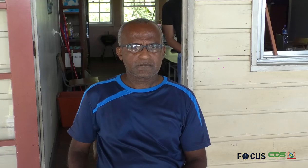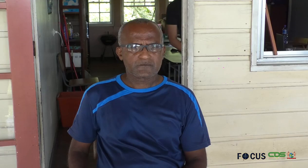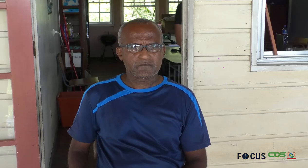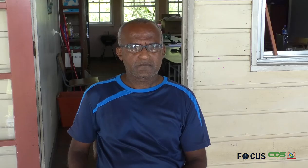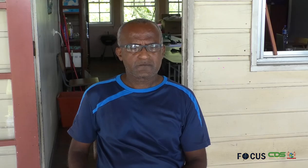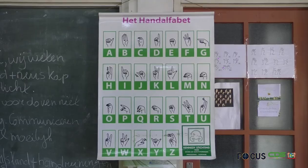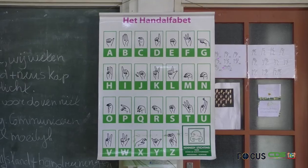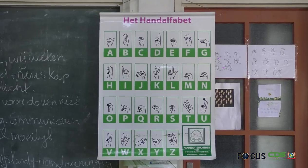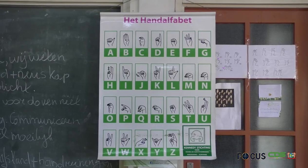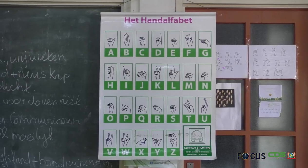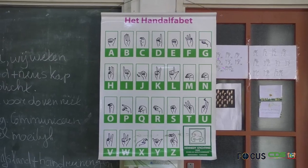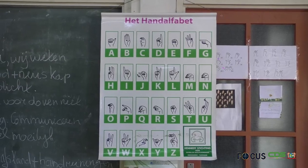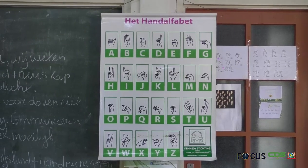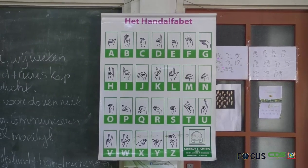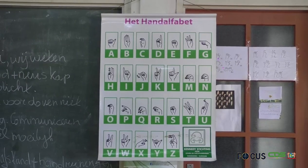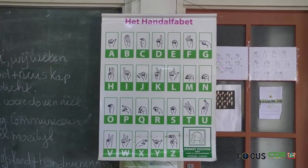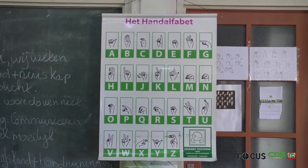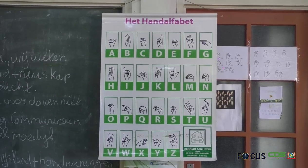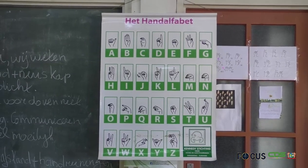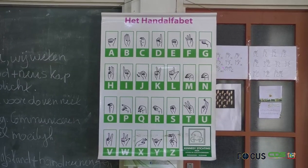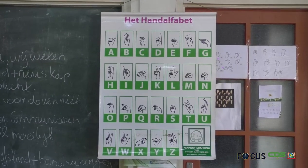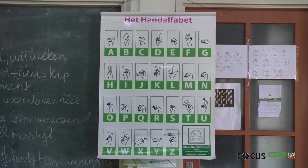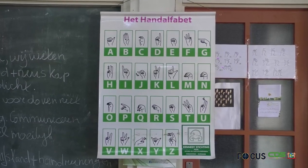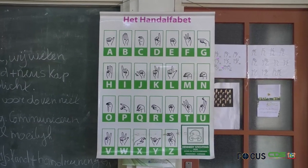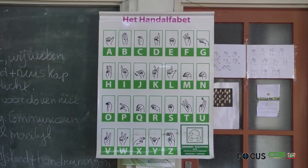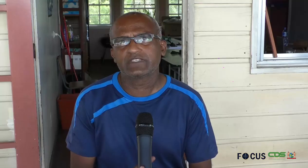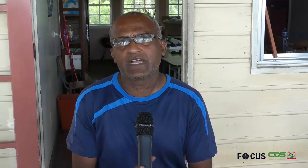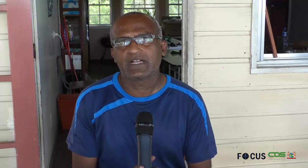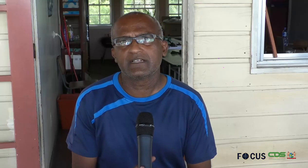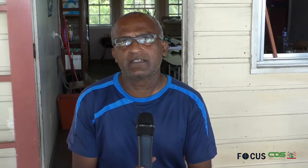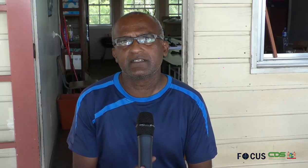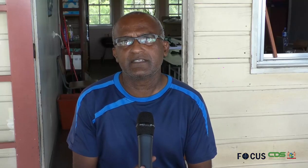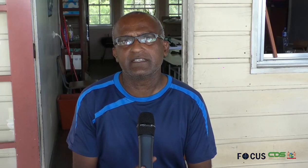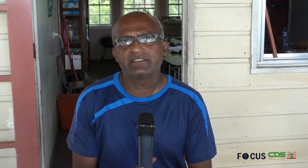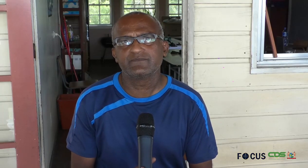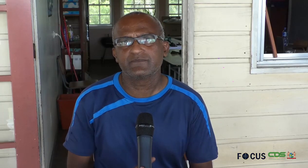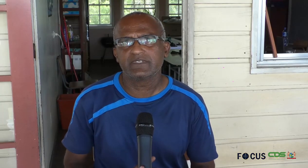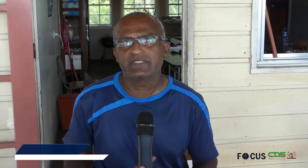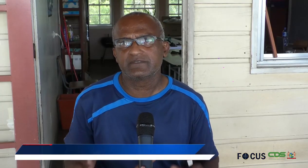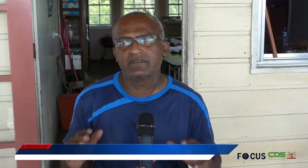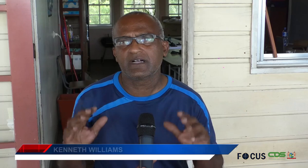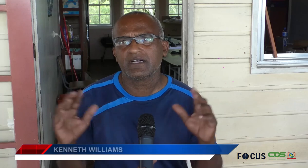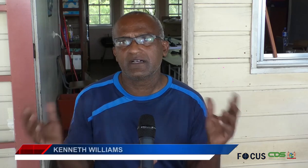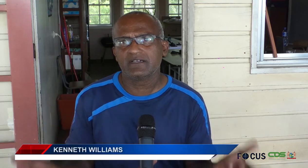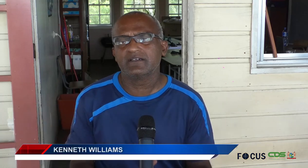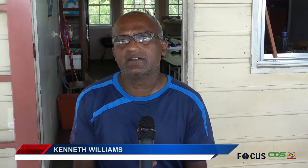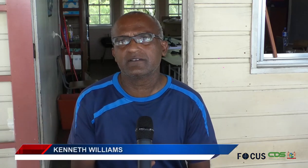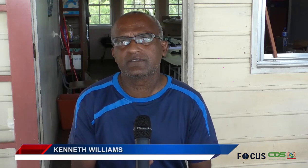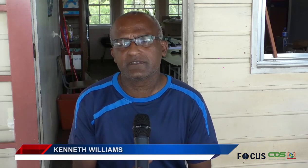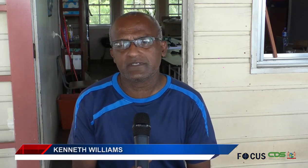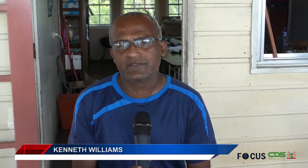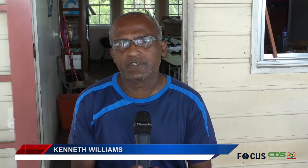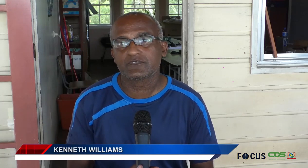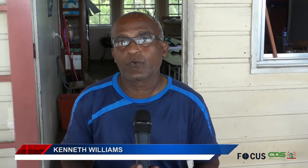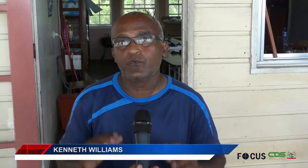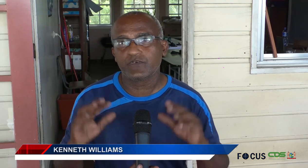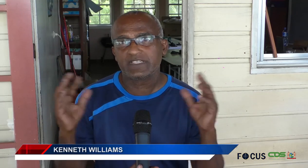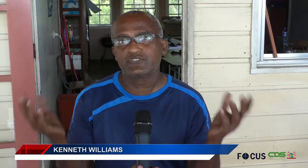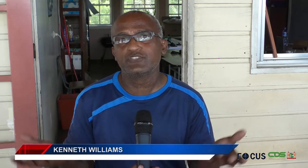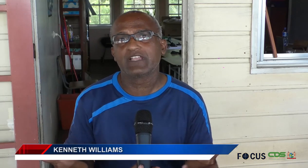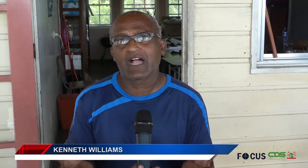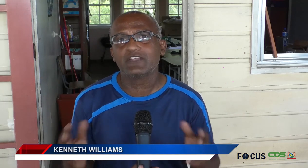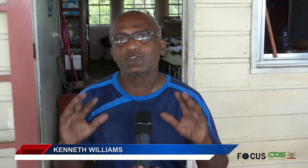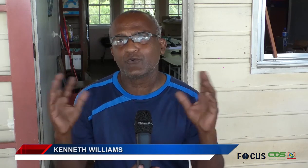Wat is Werelddovendag en waarom vieren we dit? Werelddovendag is voor